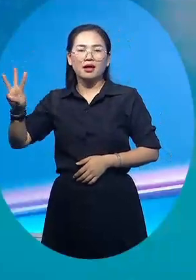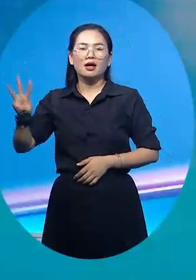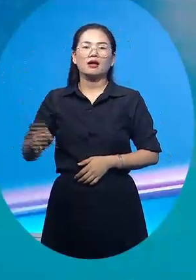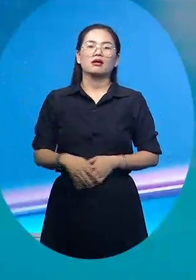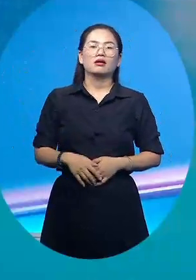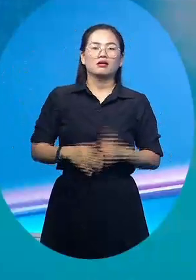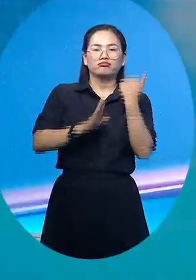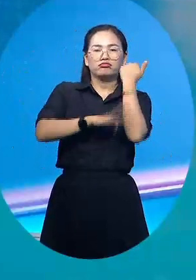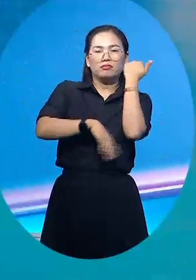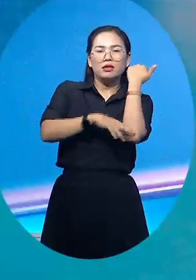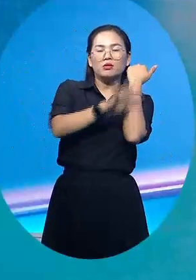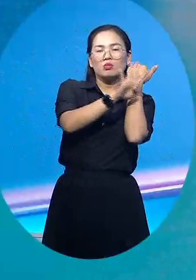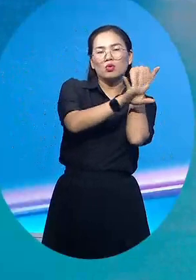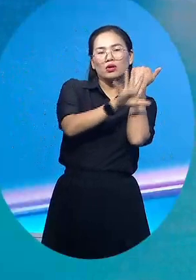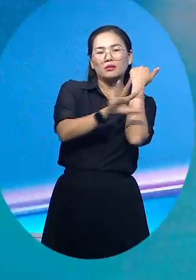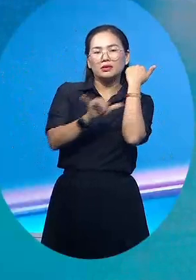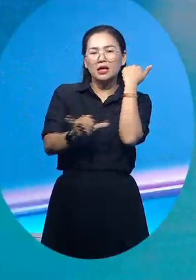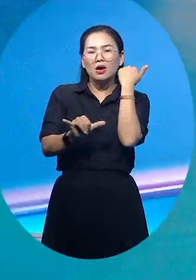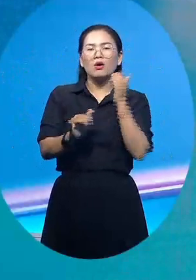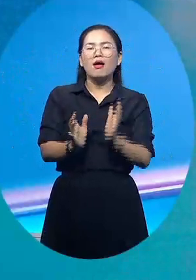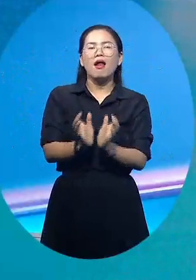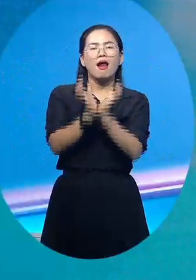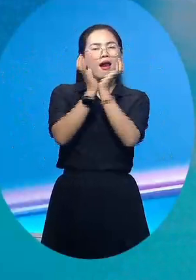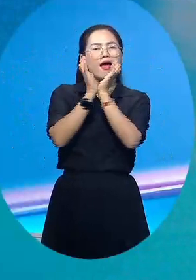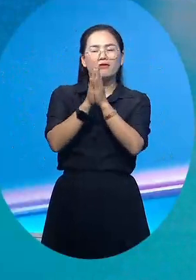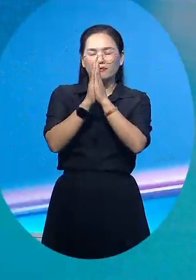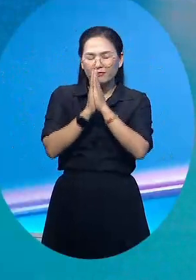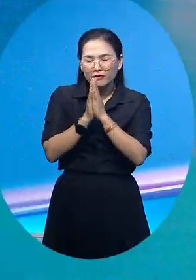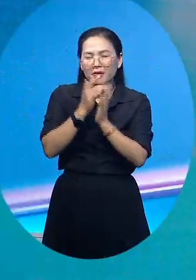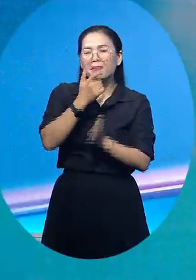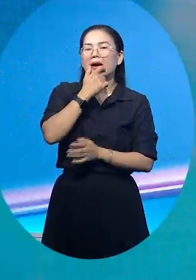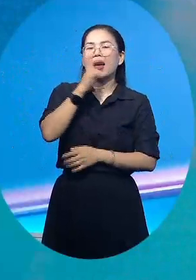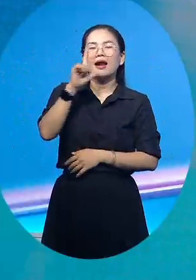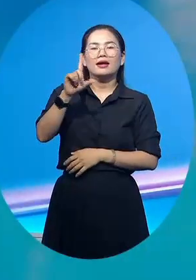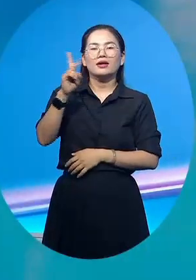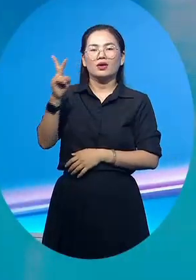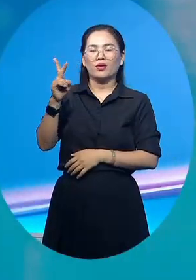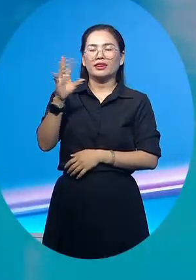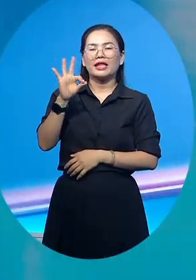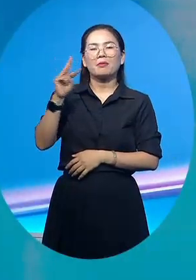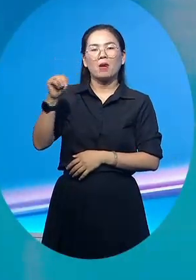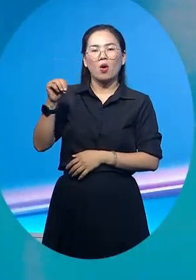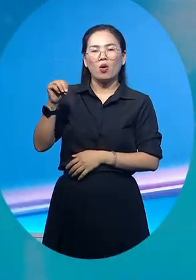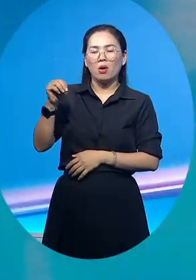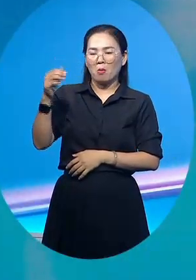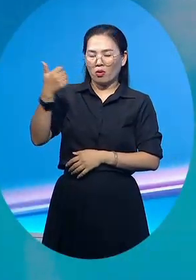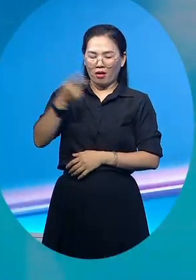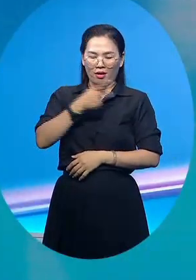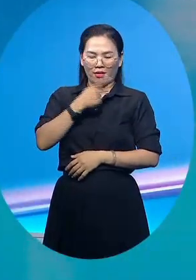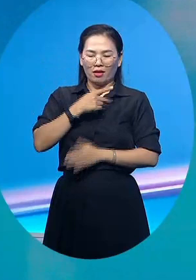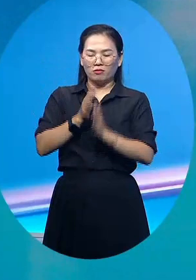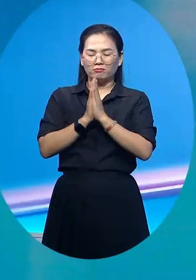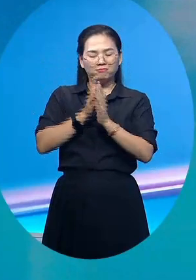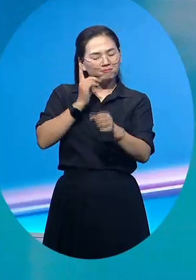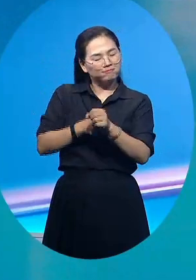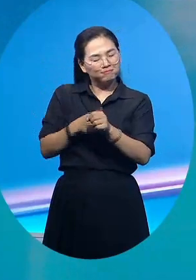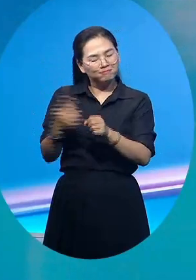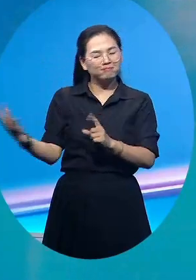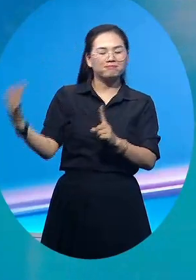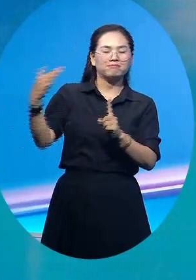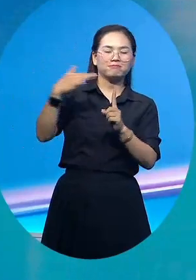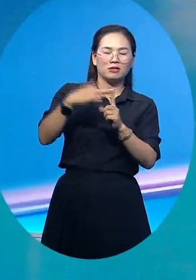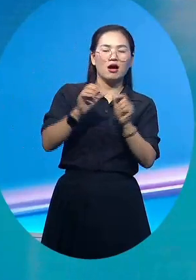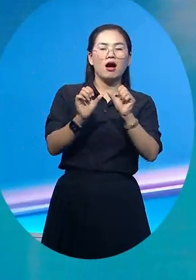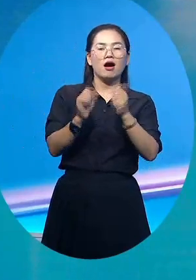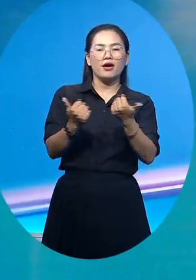5 6 tháng 5 âm lịch lễ vía bà Linh Sơn Thánh Mẫu Bồ Tát thu hút hàng ngàn phật tử và du khách thập phương đến Chiêm Bái tại